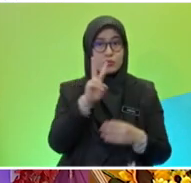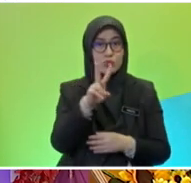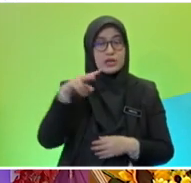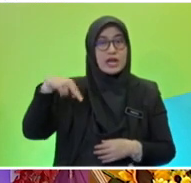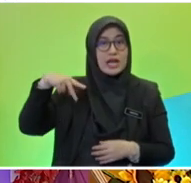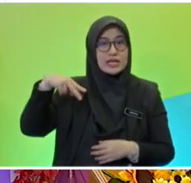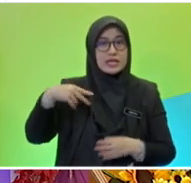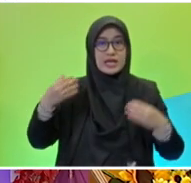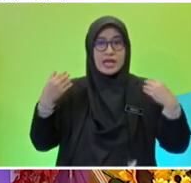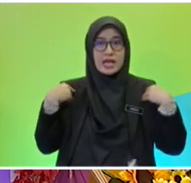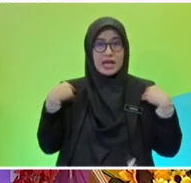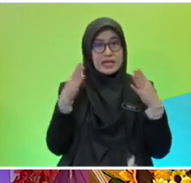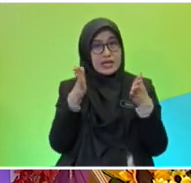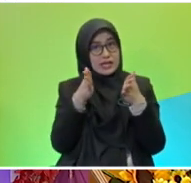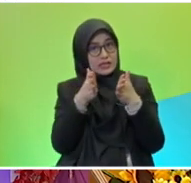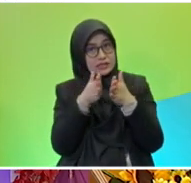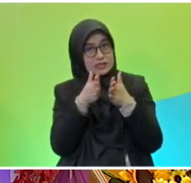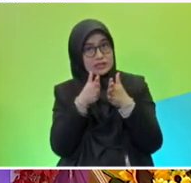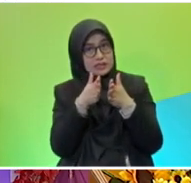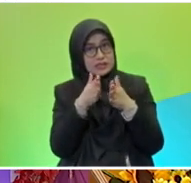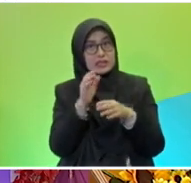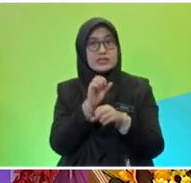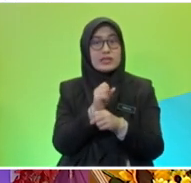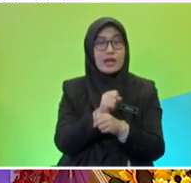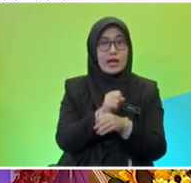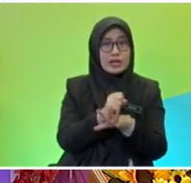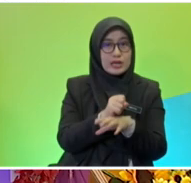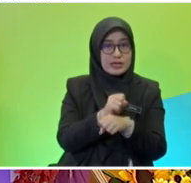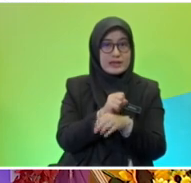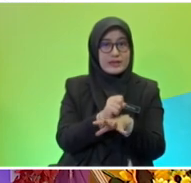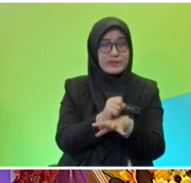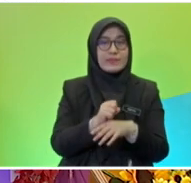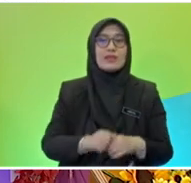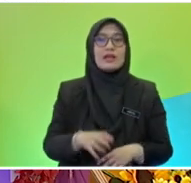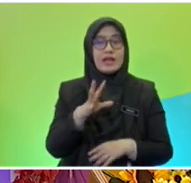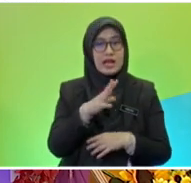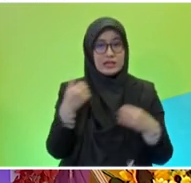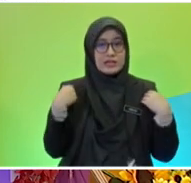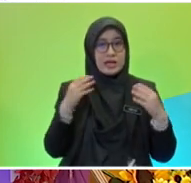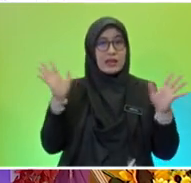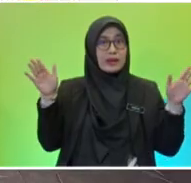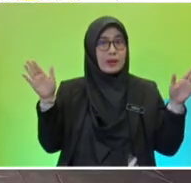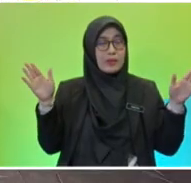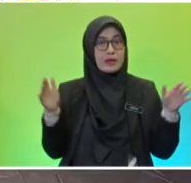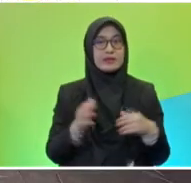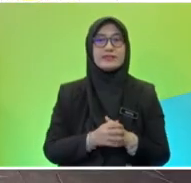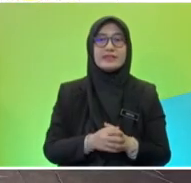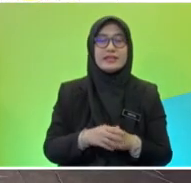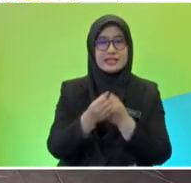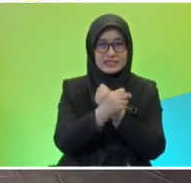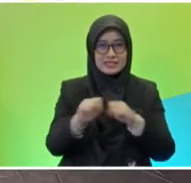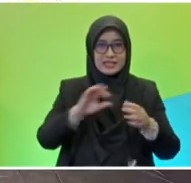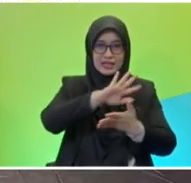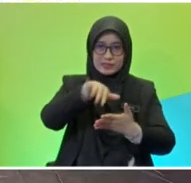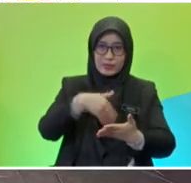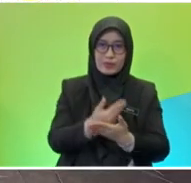yang dalam bentuk serangga. Ada yang boleh terbang. Jom kita teroka ya. Okey. Okey, Akmal sedia, Akmal? Sedia, cikgu. Okey, mari dulu sana